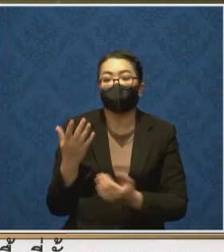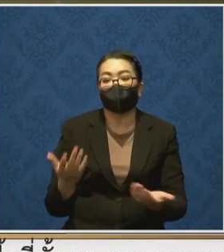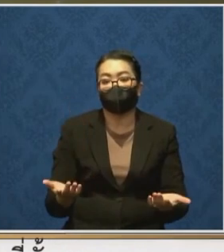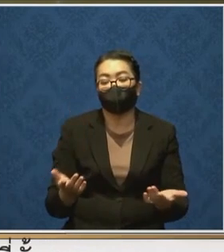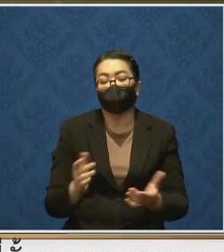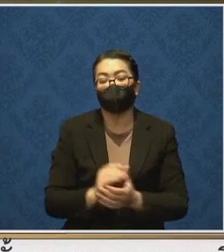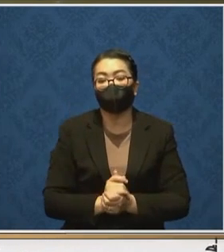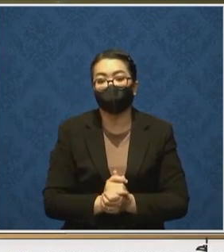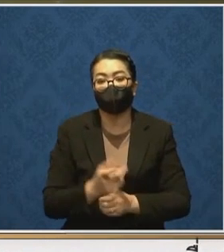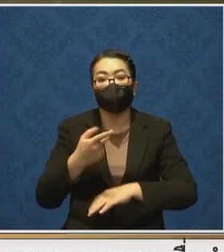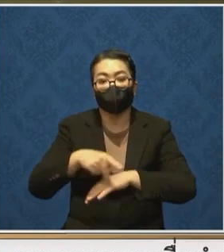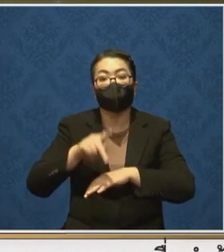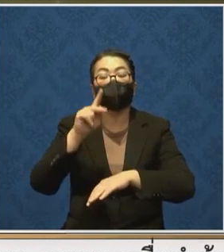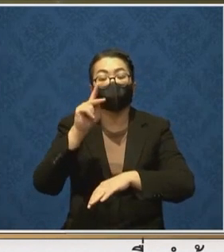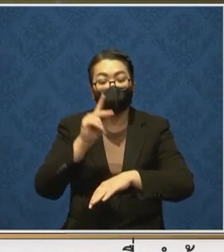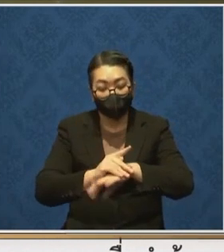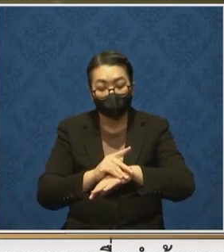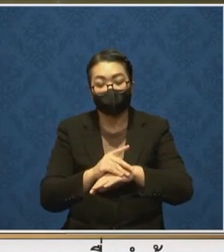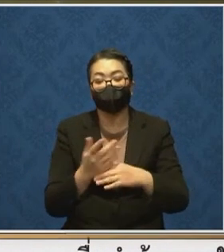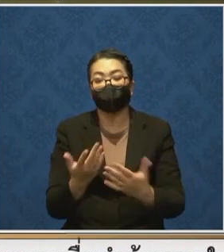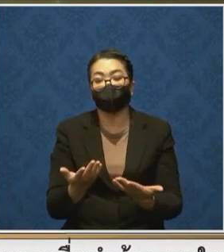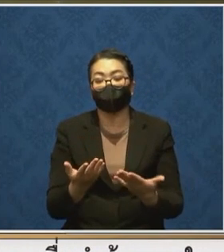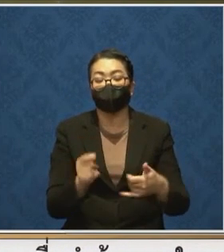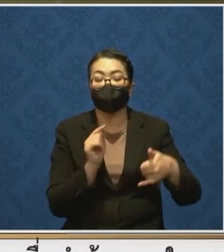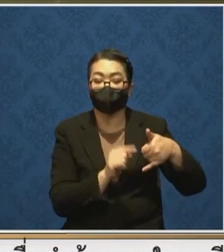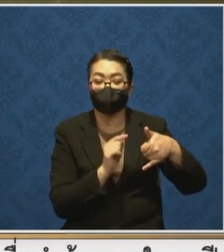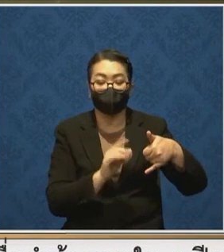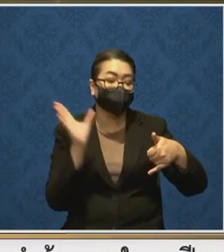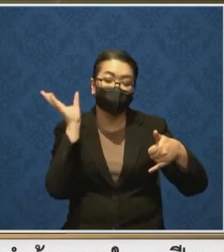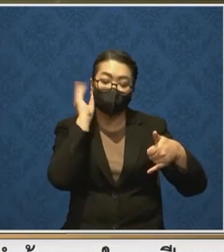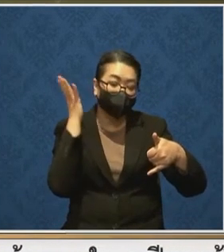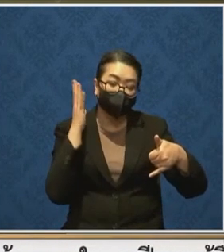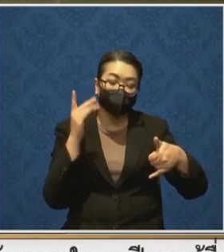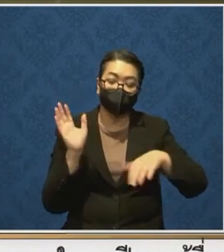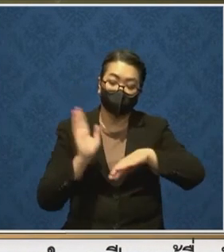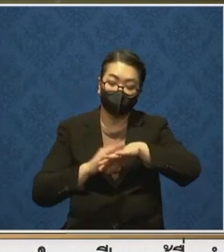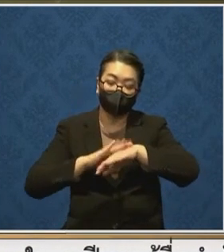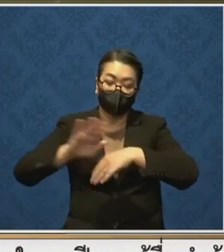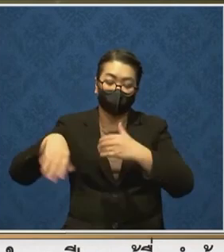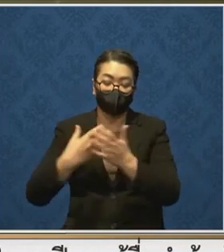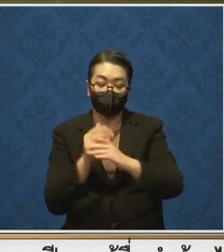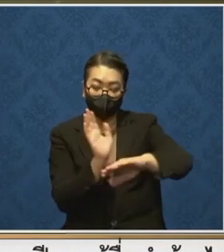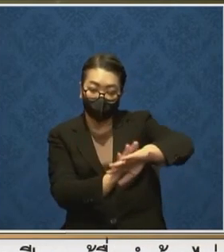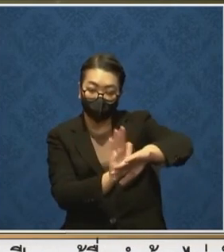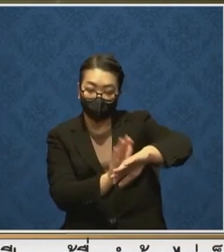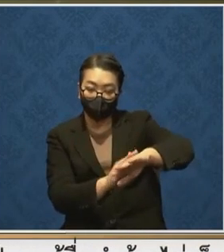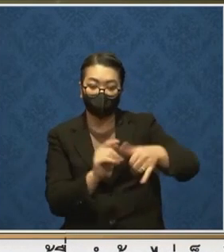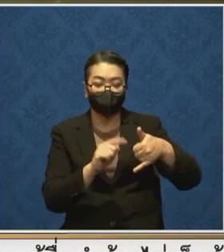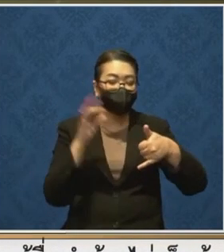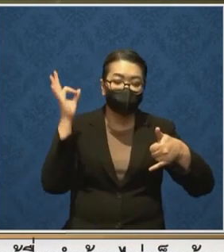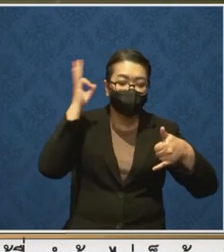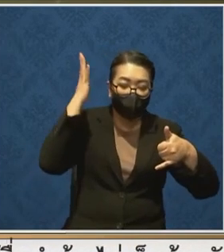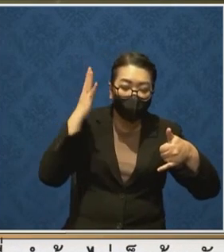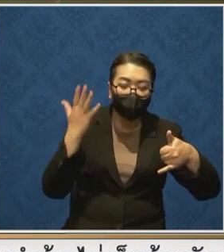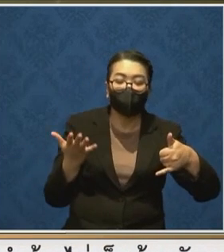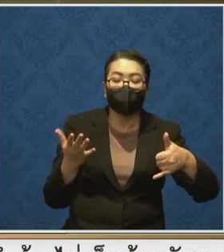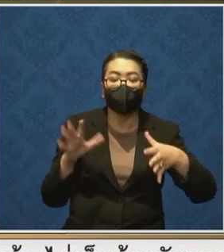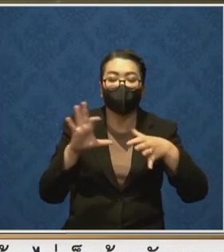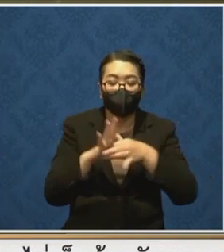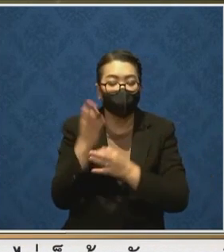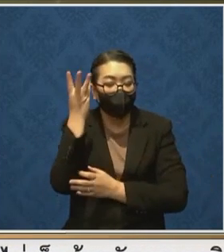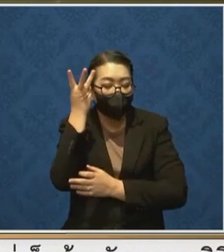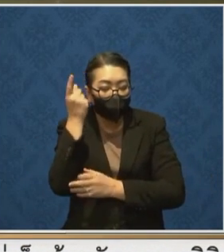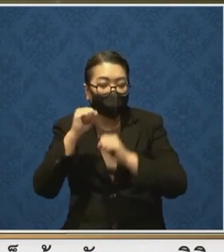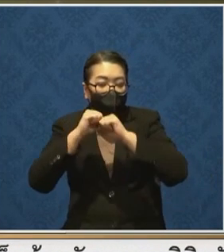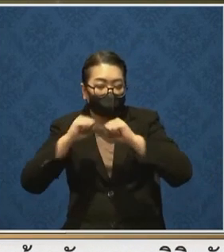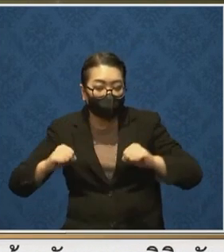ทำประทานทครบครบ ปากฏว่าเมอผ่านอประยุติไม่รัฟงคำทัดทานของหน่อยงานรชกที่เกี่วข้องโยเฉพาะความเห็นของสำน